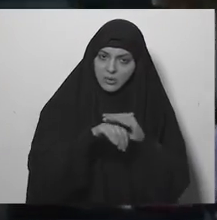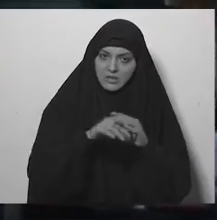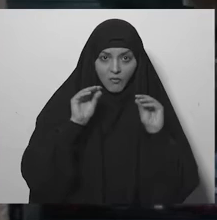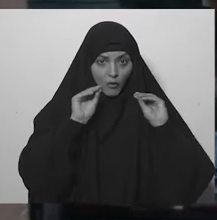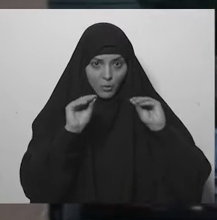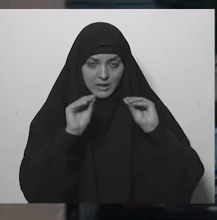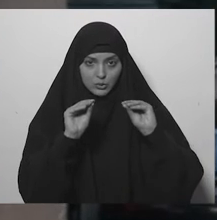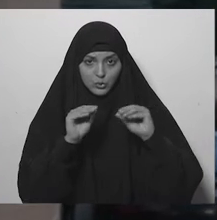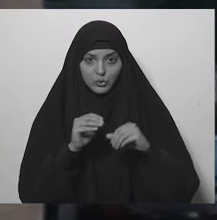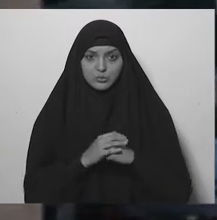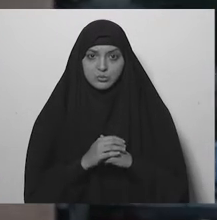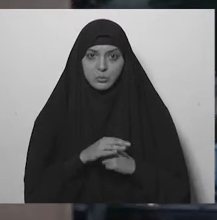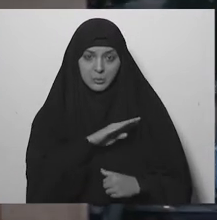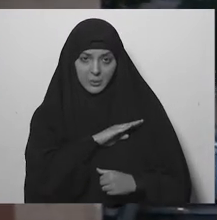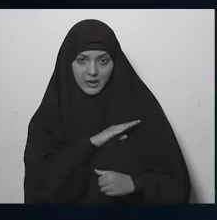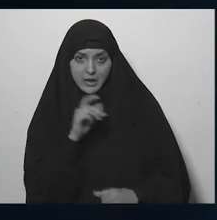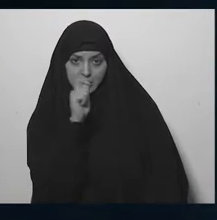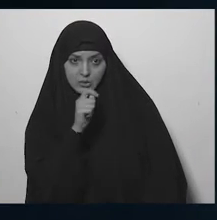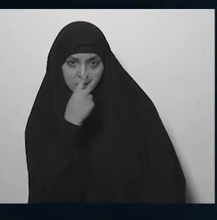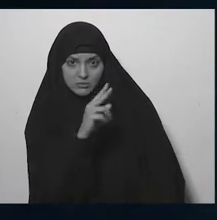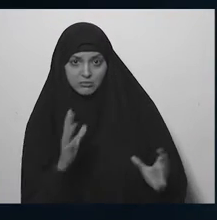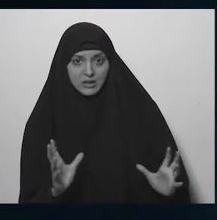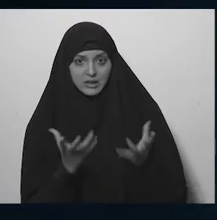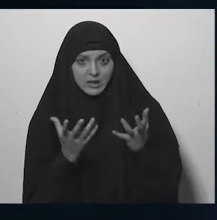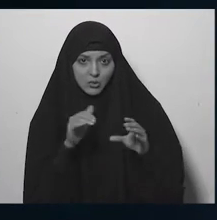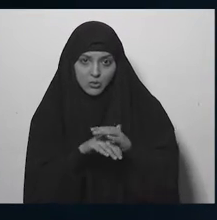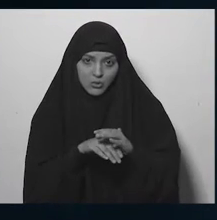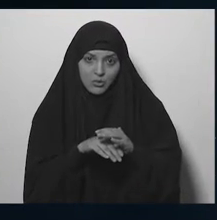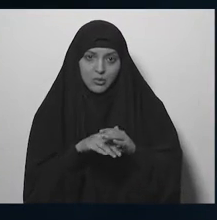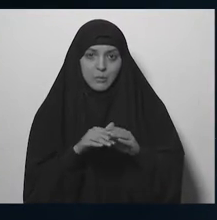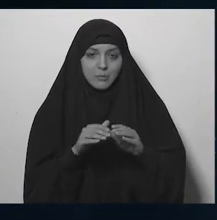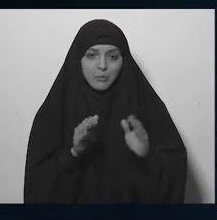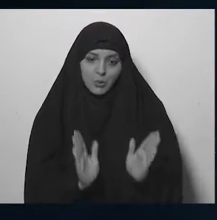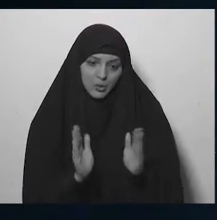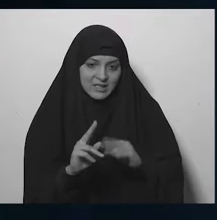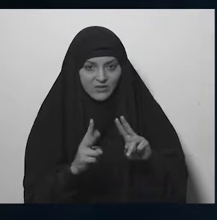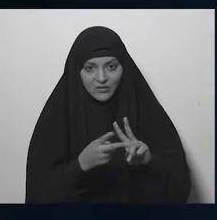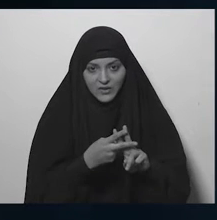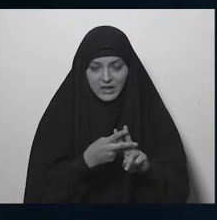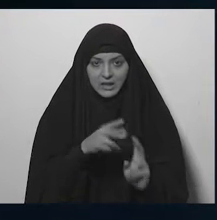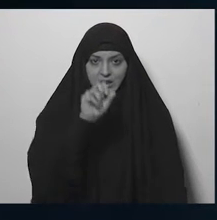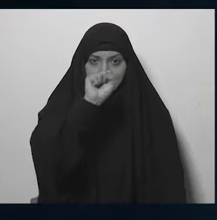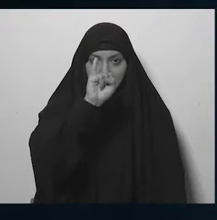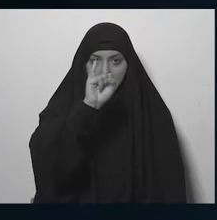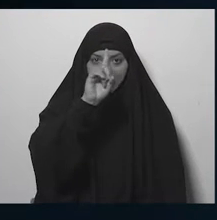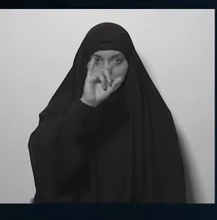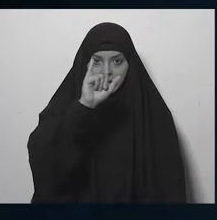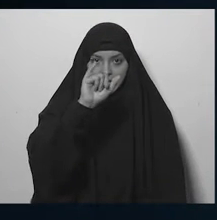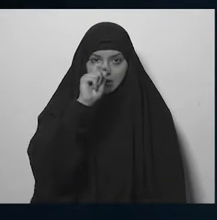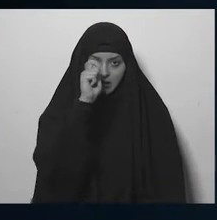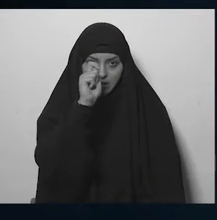inclusif à travers l'association qu'elle a créée dans ce petit patelin qui s'appelle sy dieng